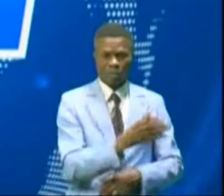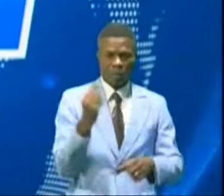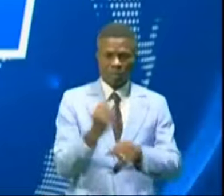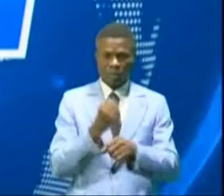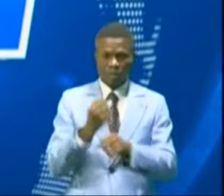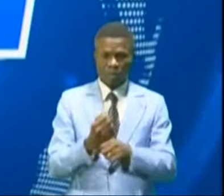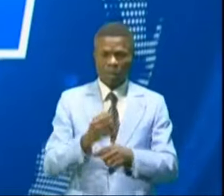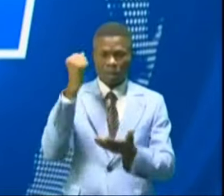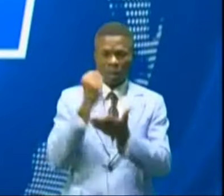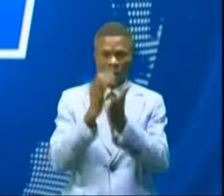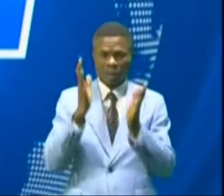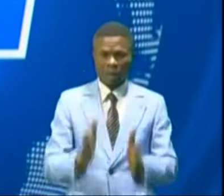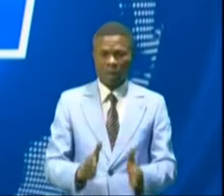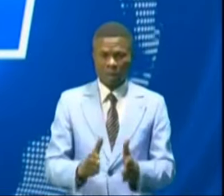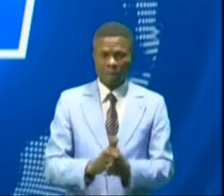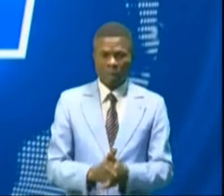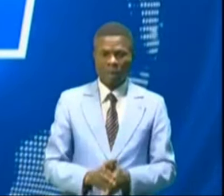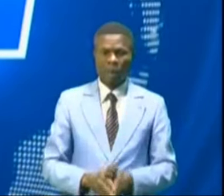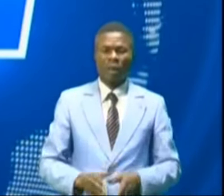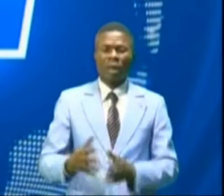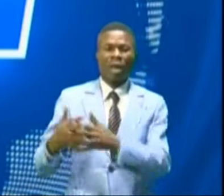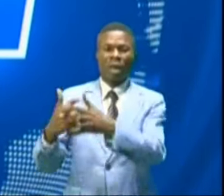table l'ambassade des UCIA,